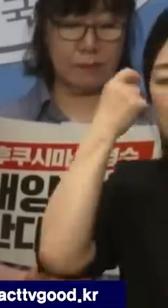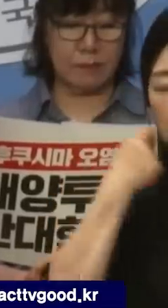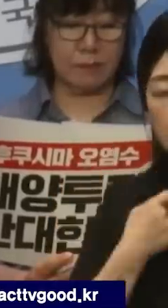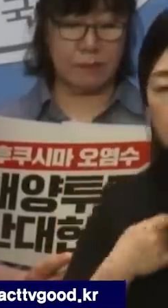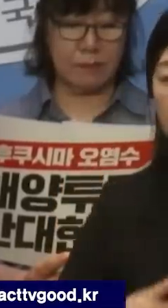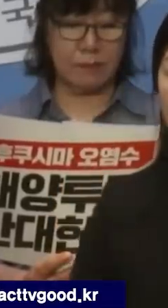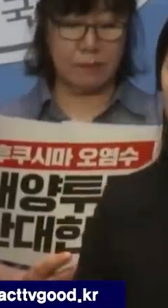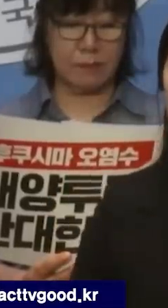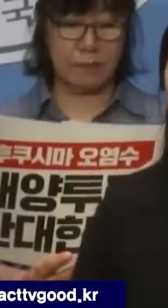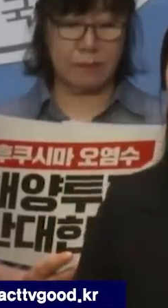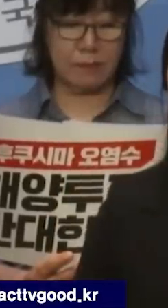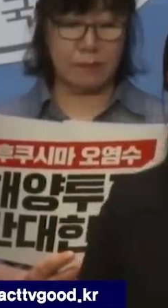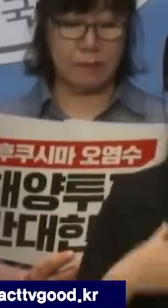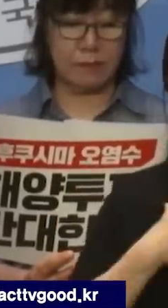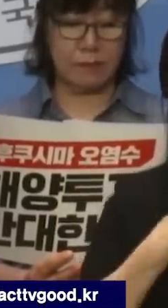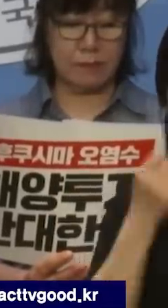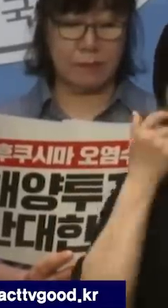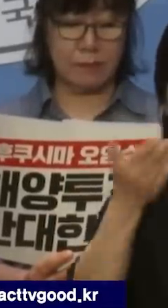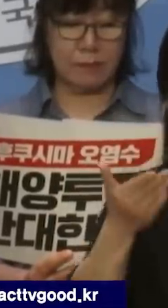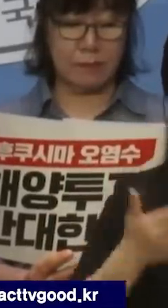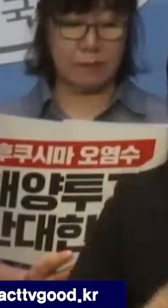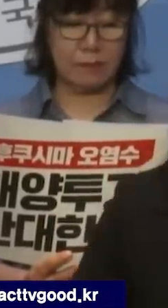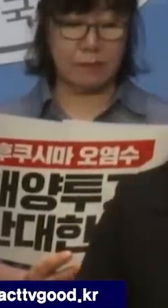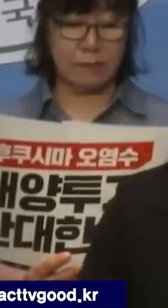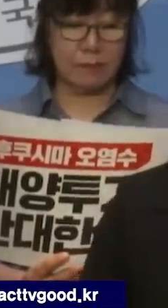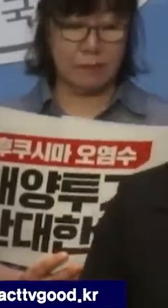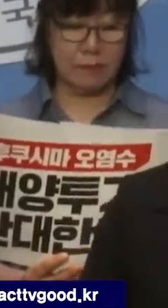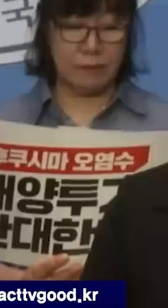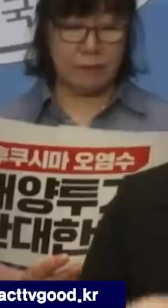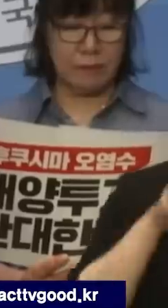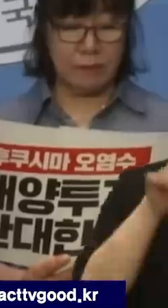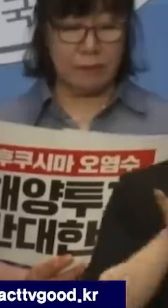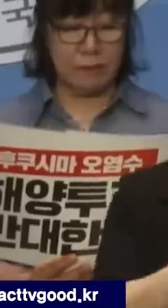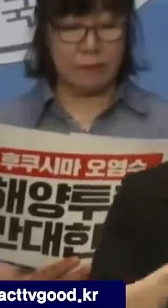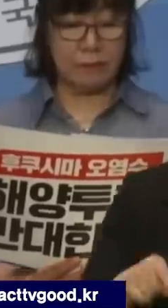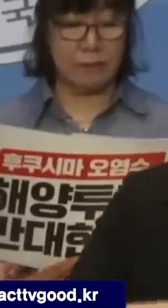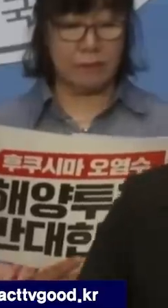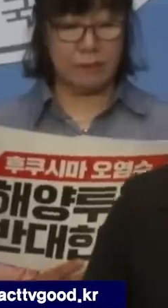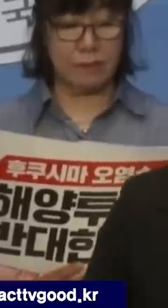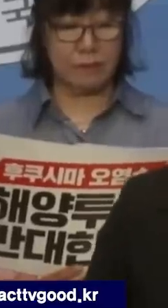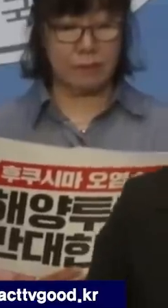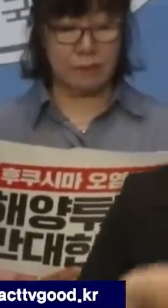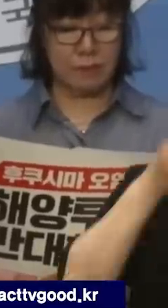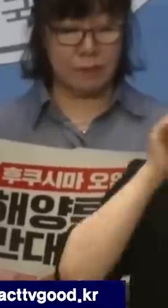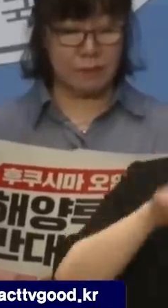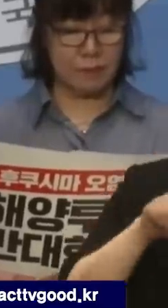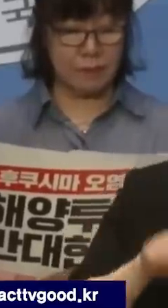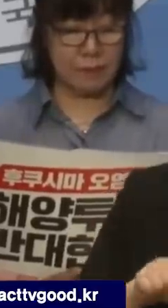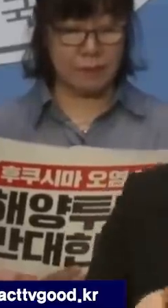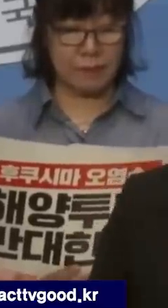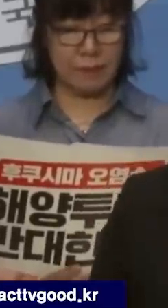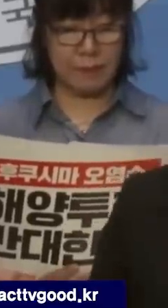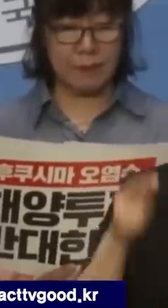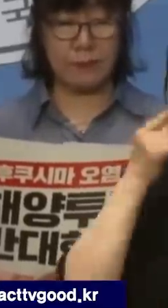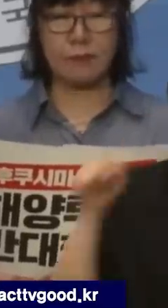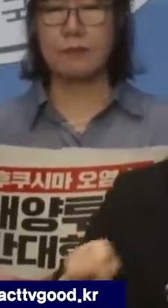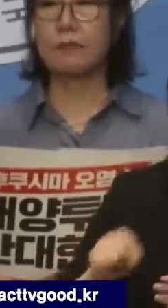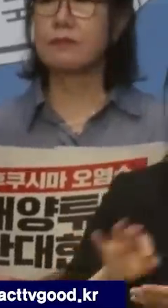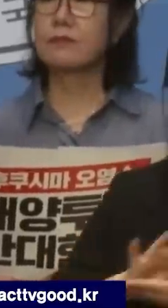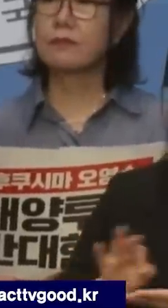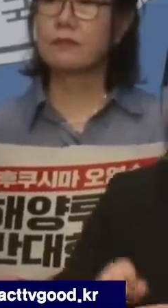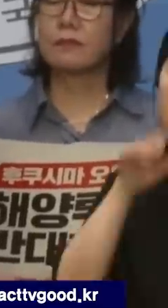느껴집니다. 안전하다고요? 그러면 농업용수든지 식수든지 일본에서 쓰면